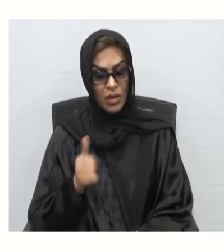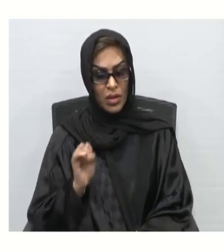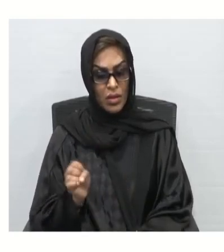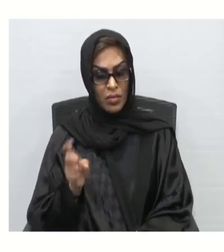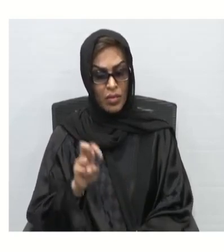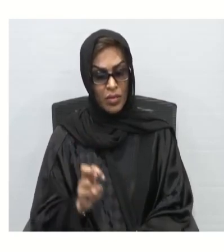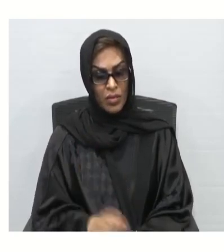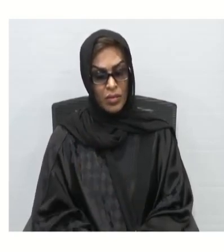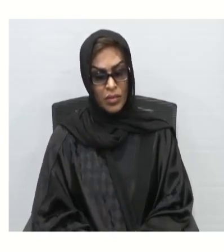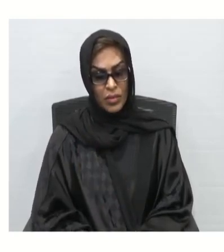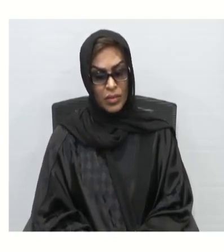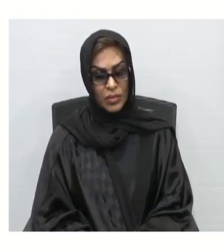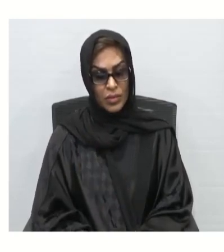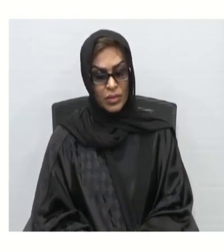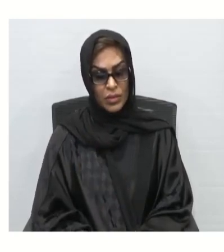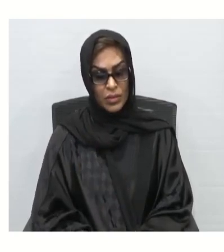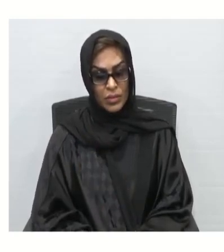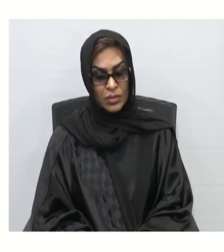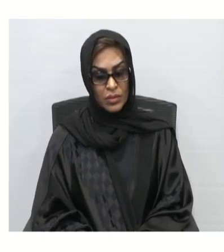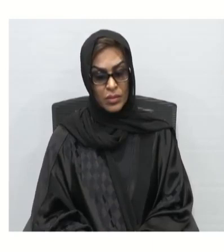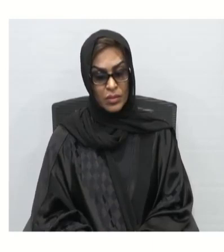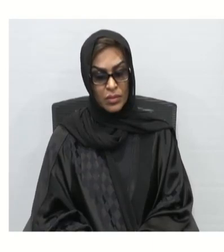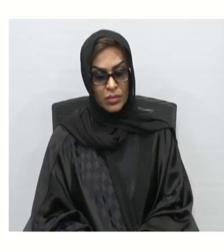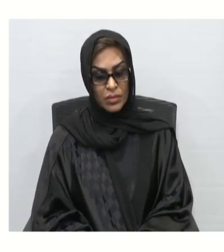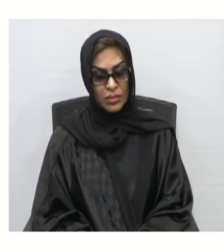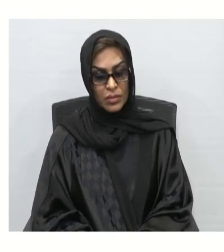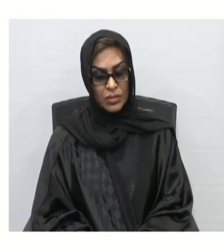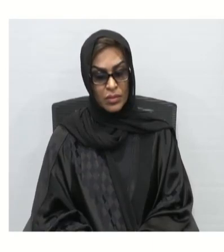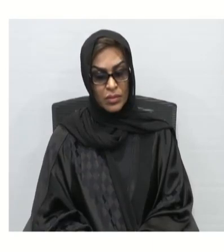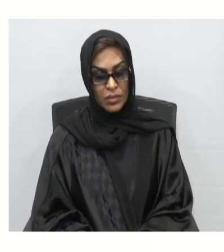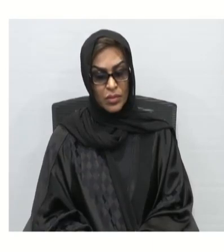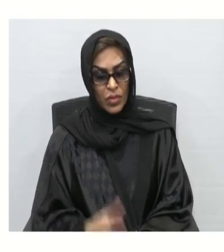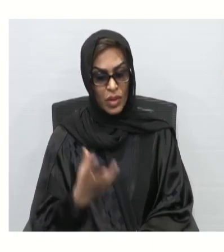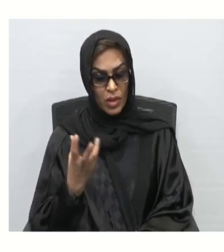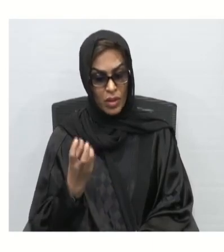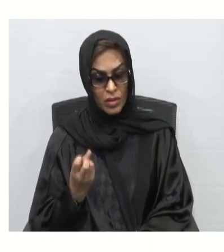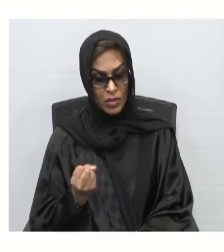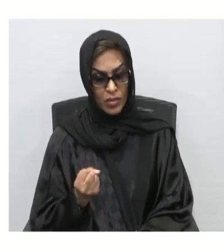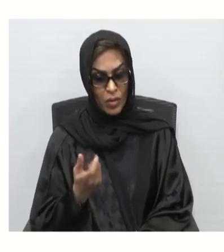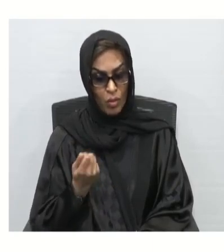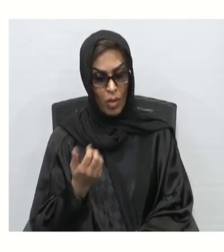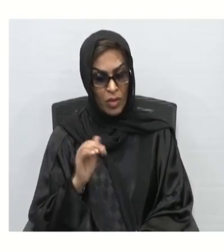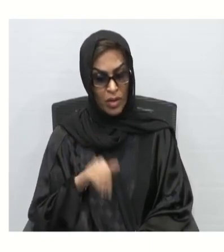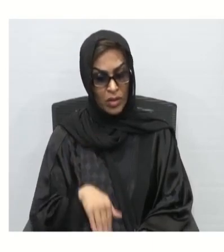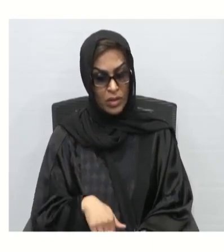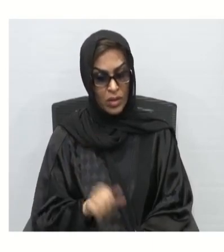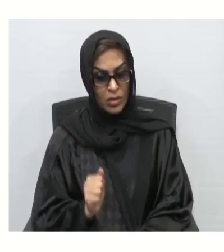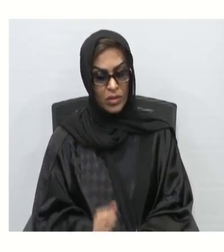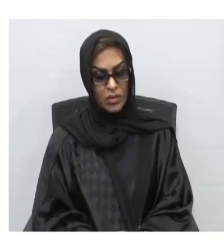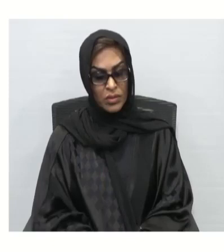الاغراض الاساسيه الهامه ويحتفظ بمبلغ الادخار